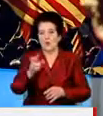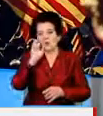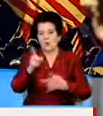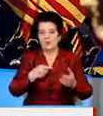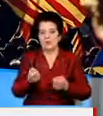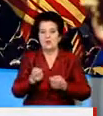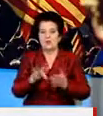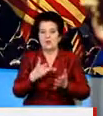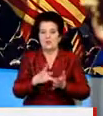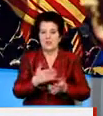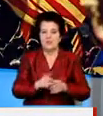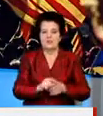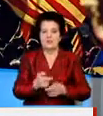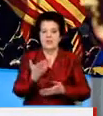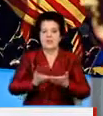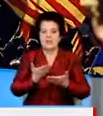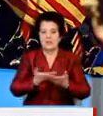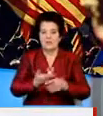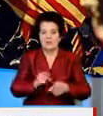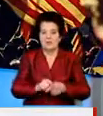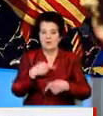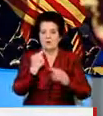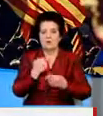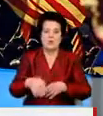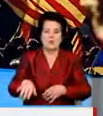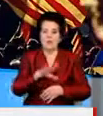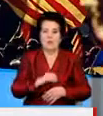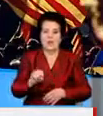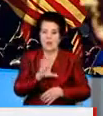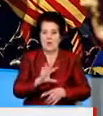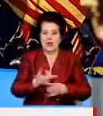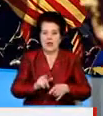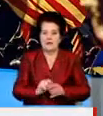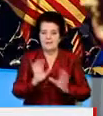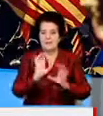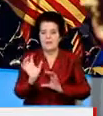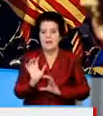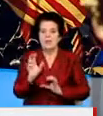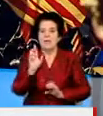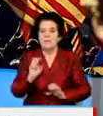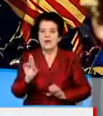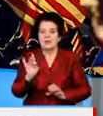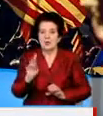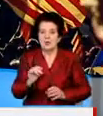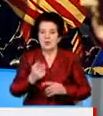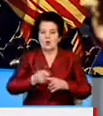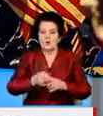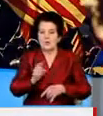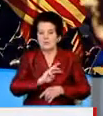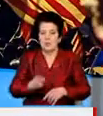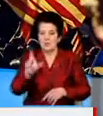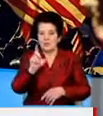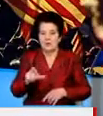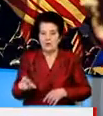cu cele din perioada dictaturii și a transmis un apel tuturor europenilor. Asta în timp ce pe străzile din Barcelona aproape o jumătate de milion